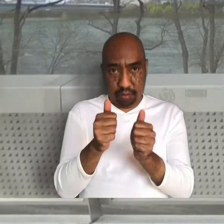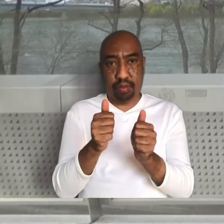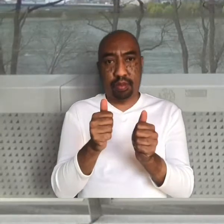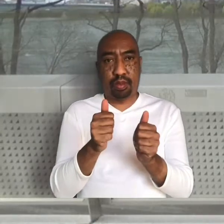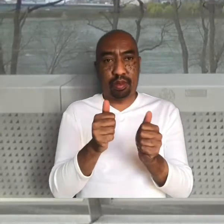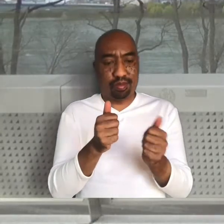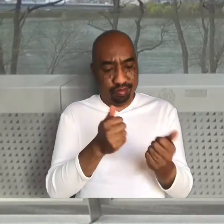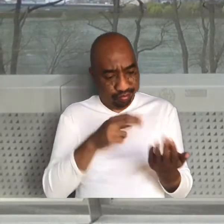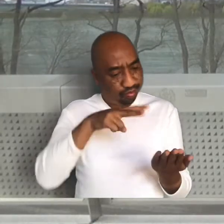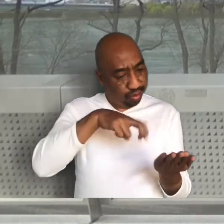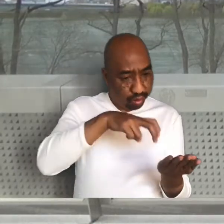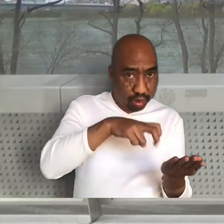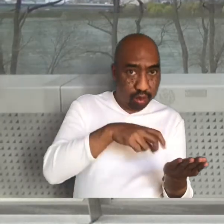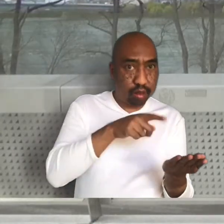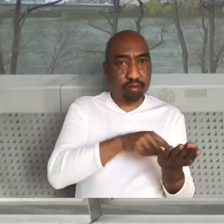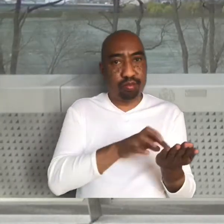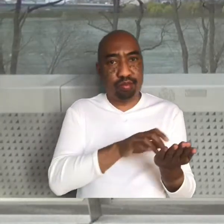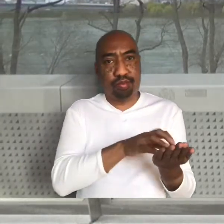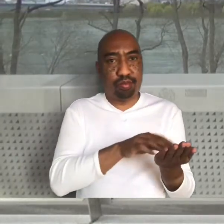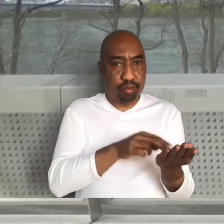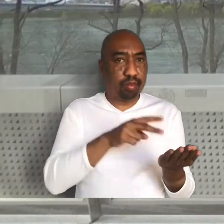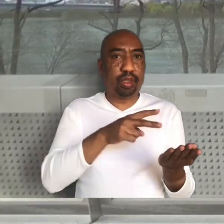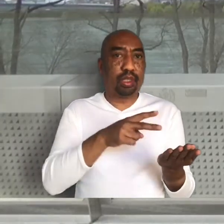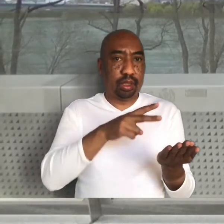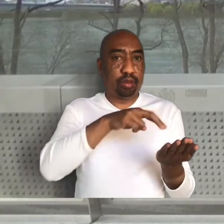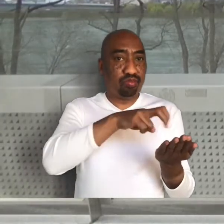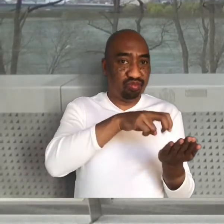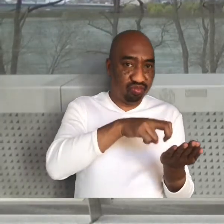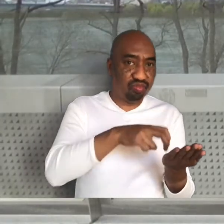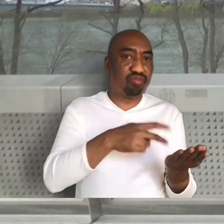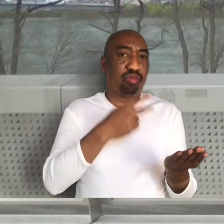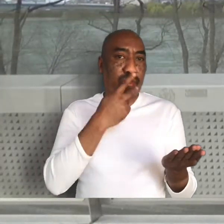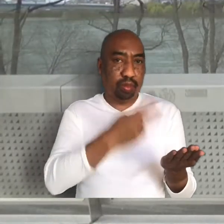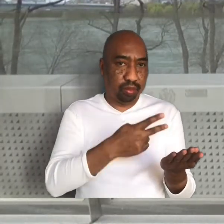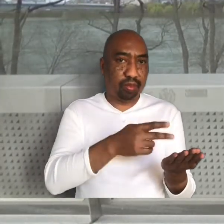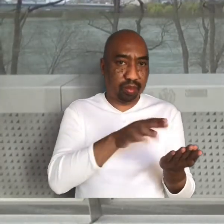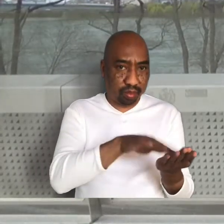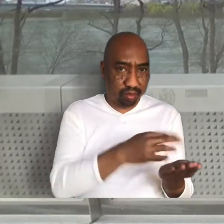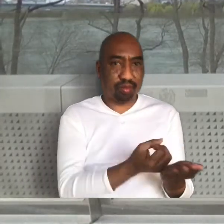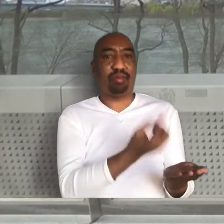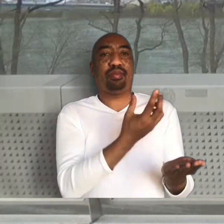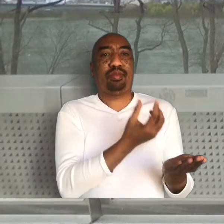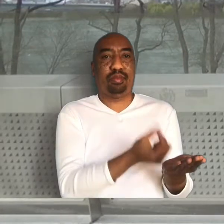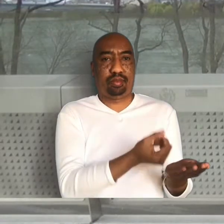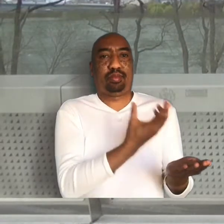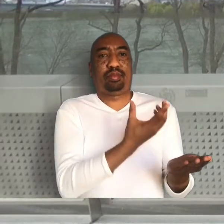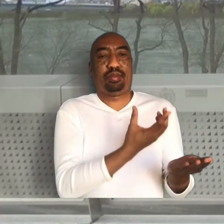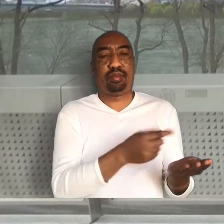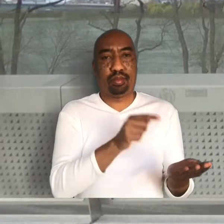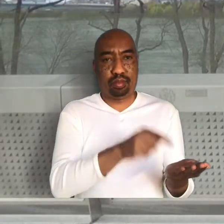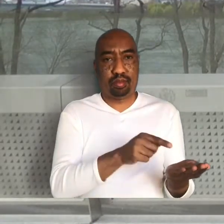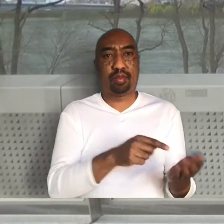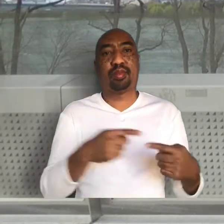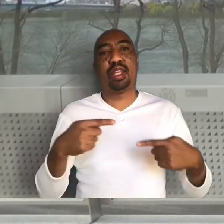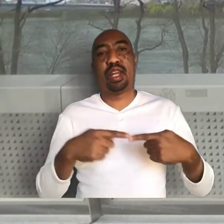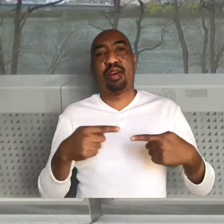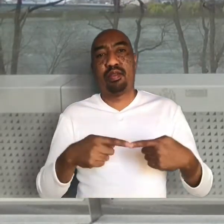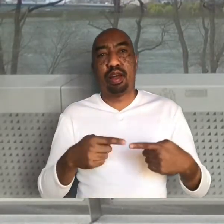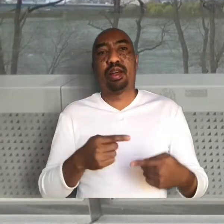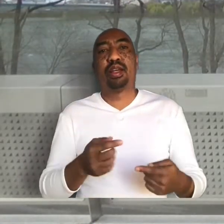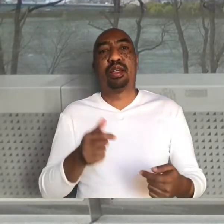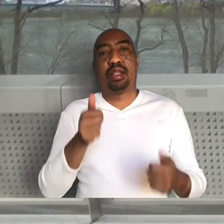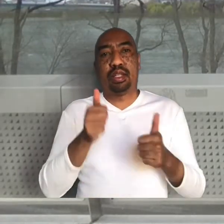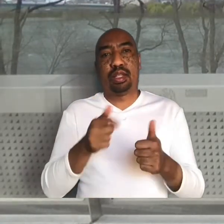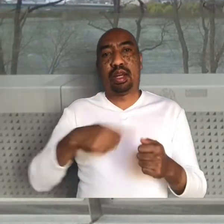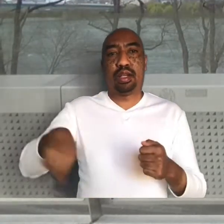ohatra, dia ho hitanao amin'ny alalan'ny application zay amin'ny fanaovanao recherche amin'ny application. Fa